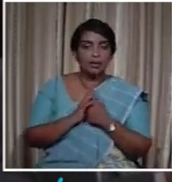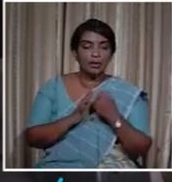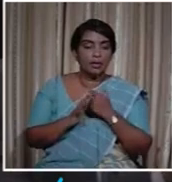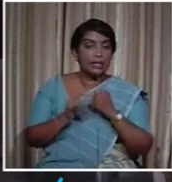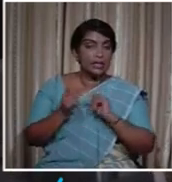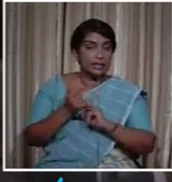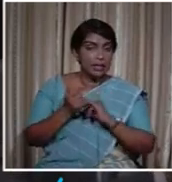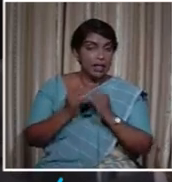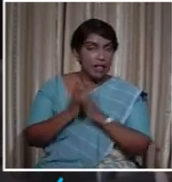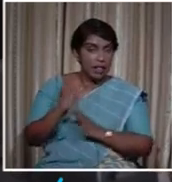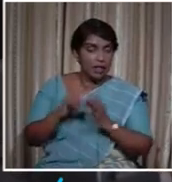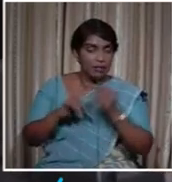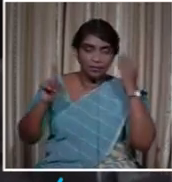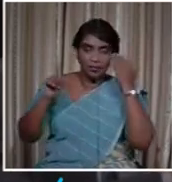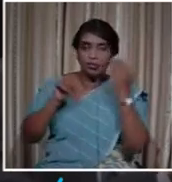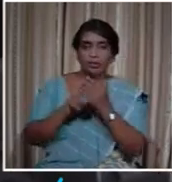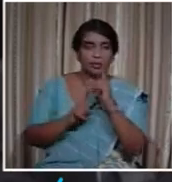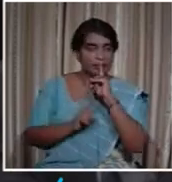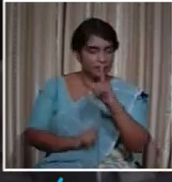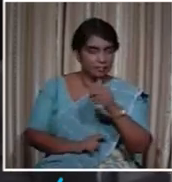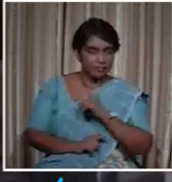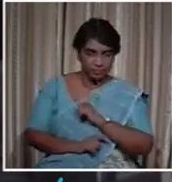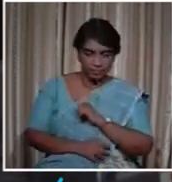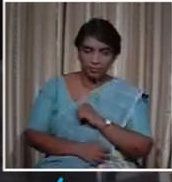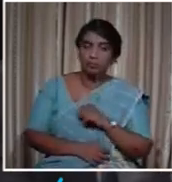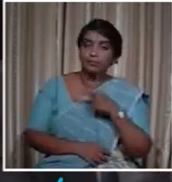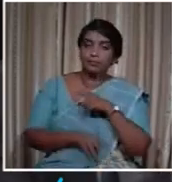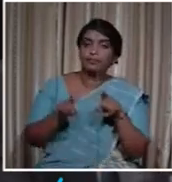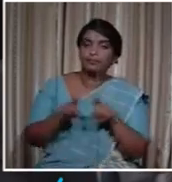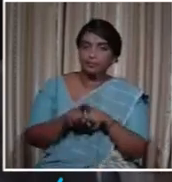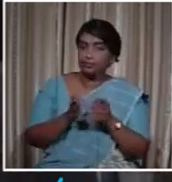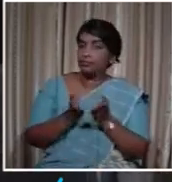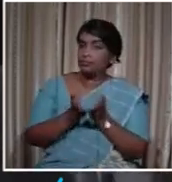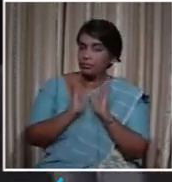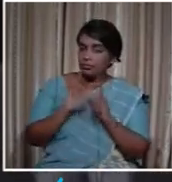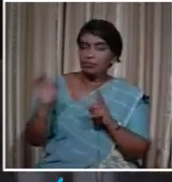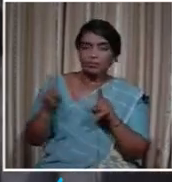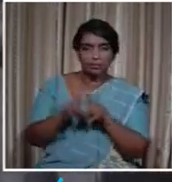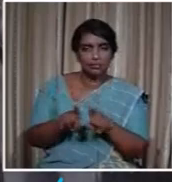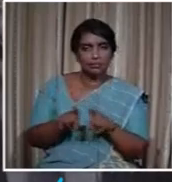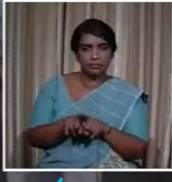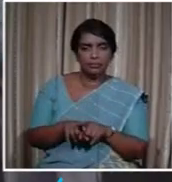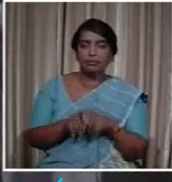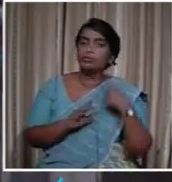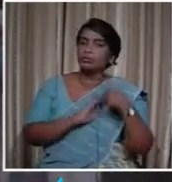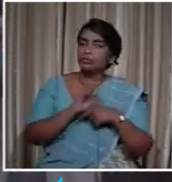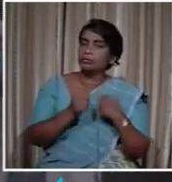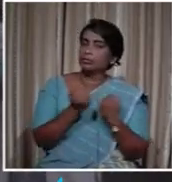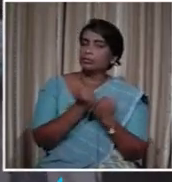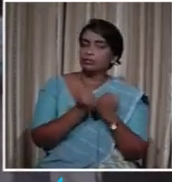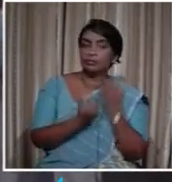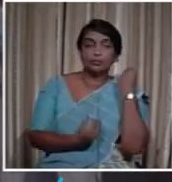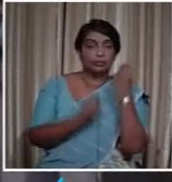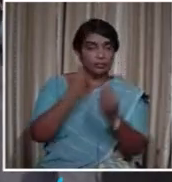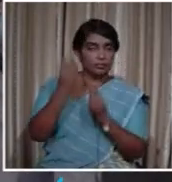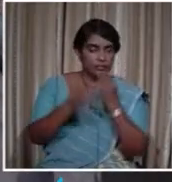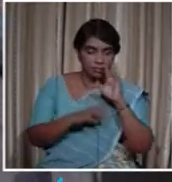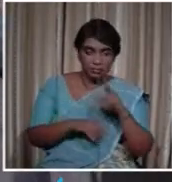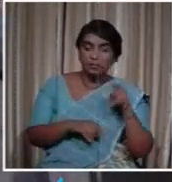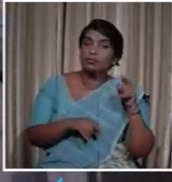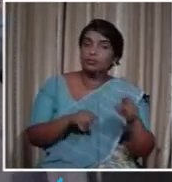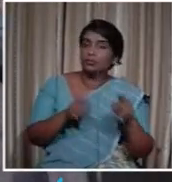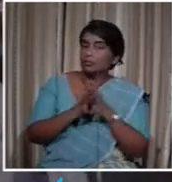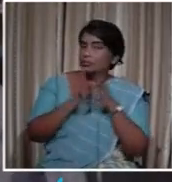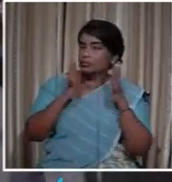கவனத்துக்கு கொண்டு வர விரும்புகிறேன். அதைவிட இந்தியா பல்வேறுபட்ட உதவிகளை இலங்கைக்கு வழங்கியிருக்கிறது. அதனை இலங்கை இன்னும் எவ்வளவு தூரம்